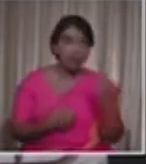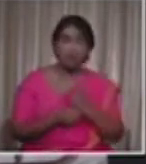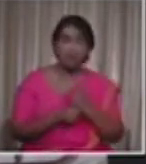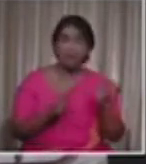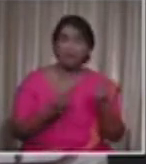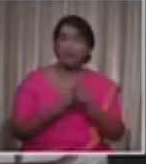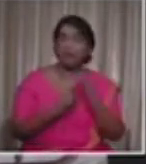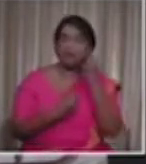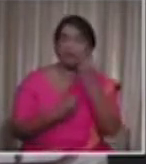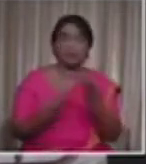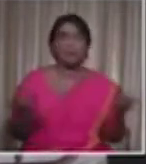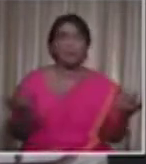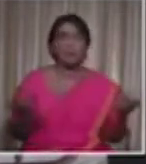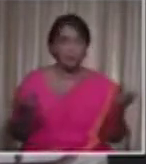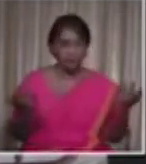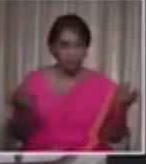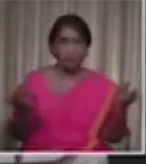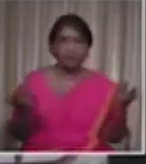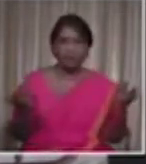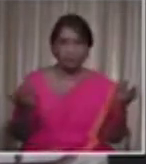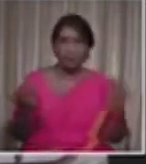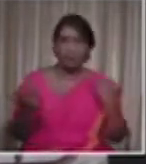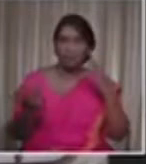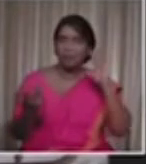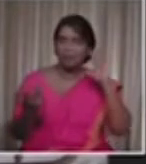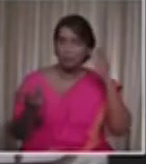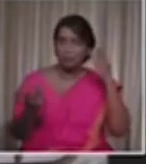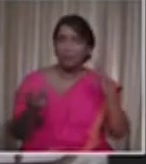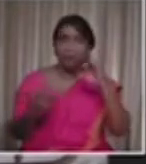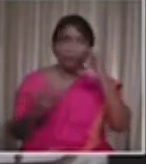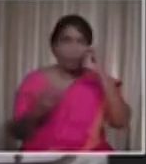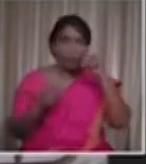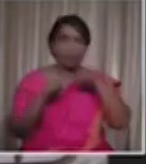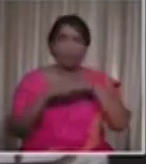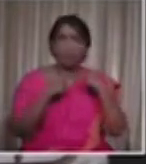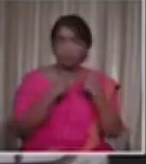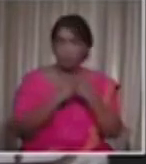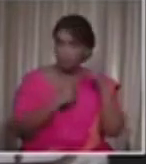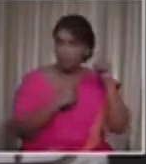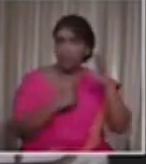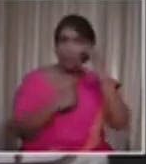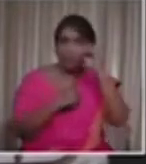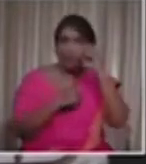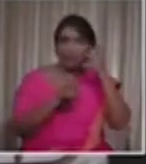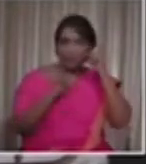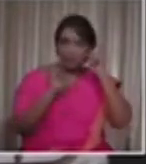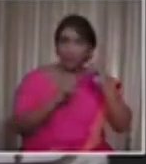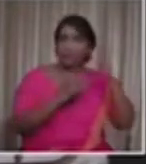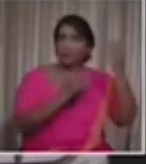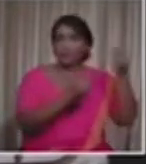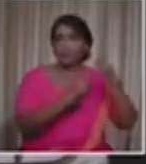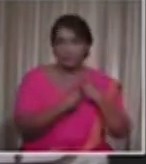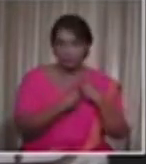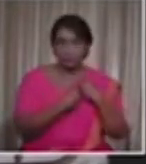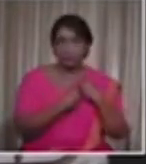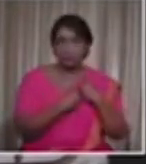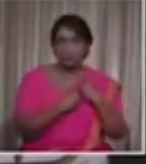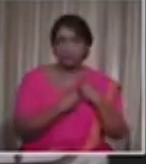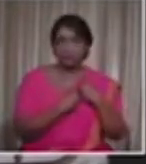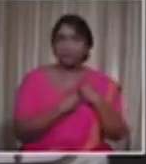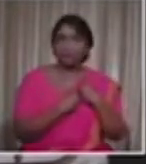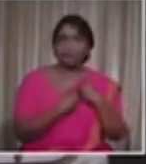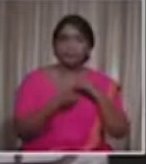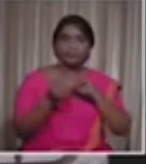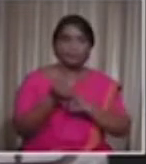ලබා දෙන්න බැරි වුණා. ඒ විශේෂයෙන් මේ ඔමාන් සමාගම ඔමානයෙන් තමයි අපිට හැමදාම ගෙනත් දීලා තියෙන්නේ. සයමේ